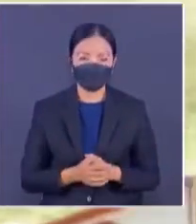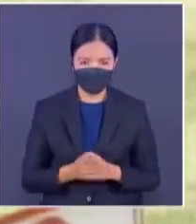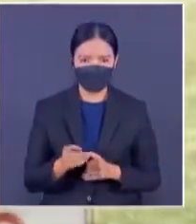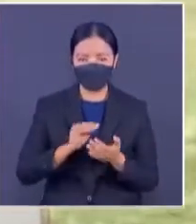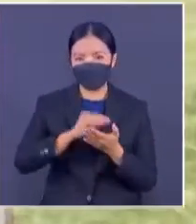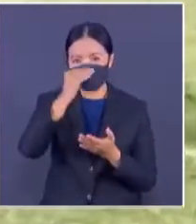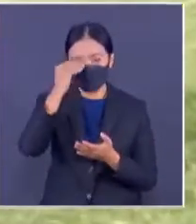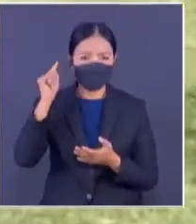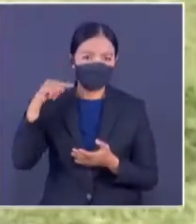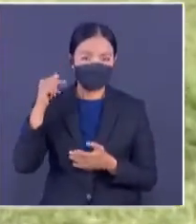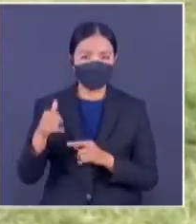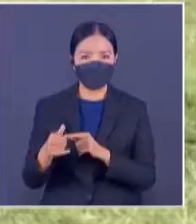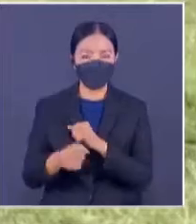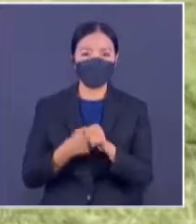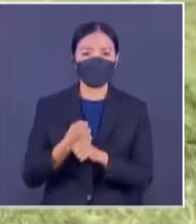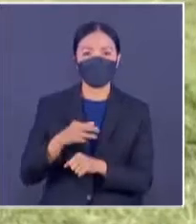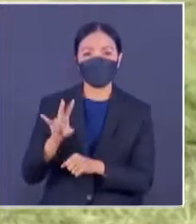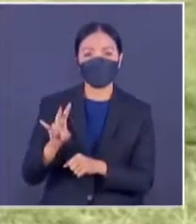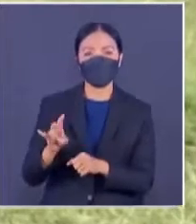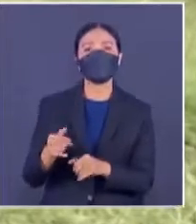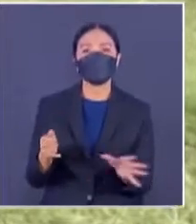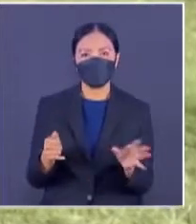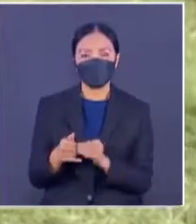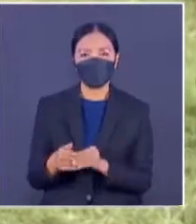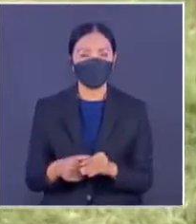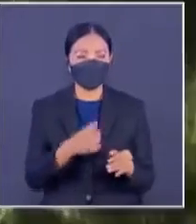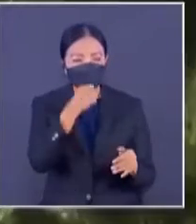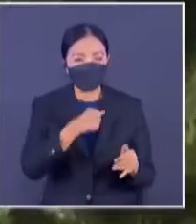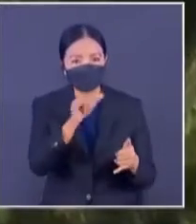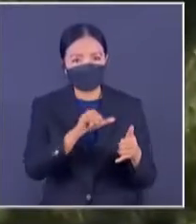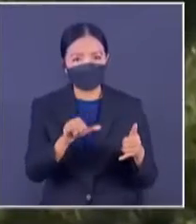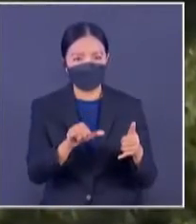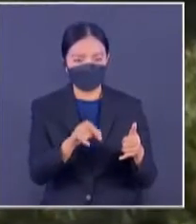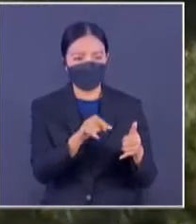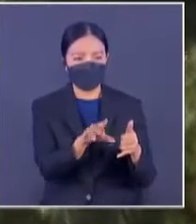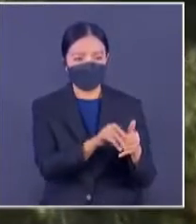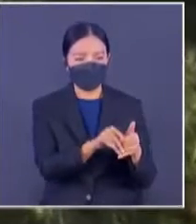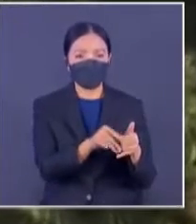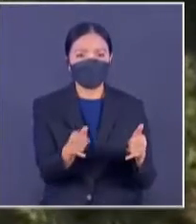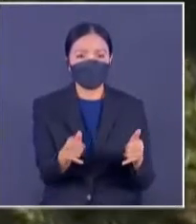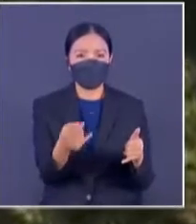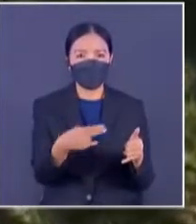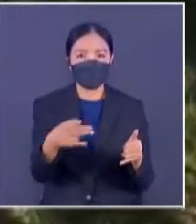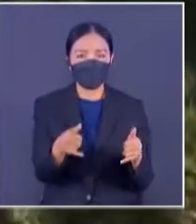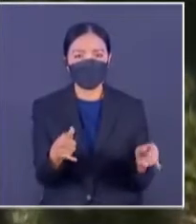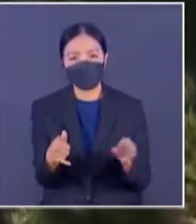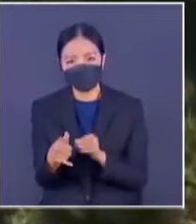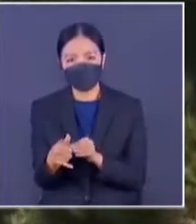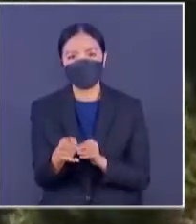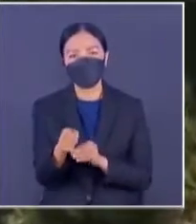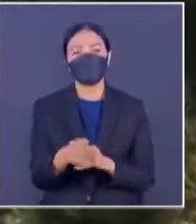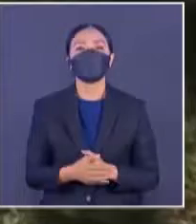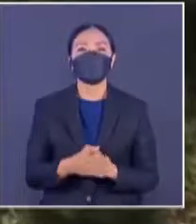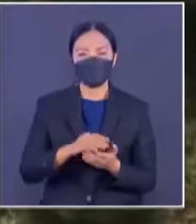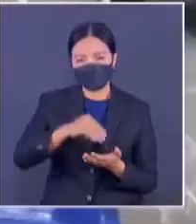านักเรียนหญิงอายุ7ปีติดโควิดมาจากคุณยายครับก็เลยทำให้ต้องกักตัวกันนะครับสำหรับนักเรียนกลุ่มเสี่ยง